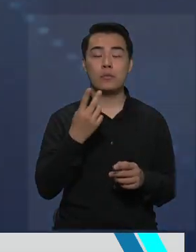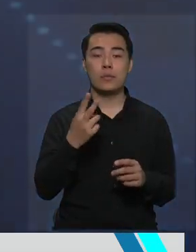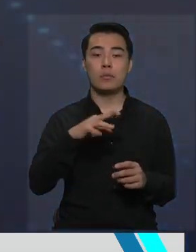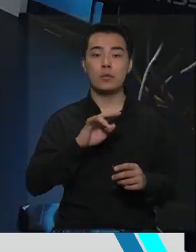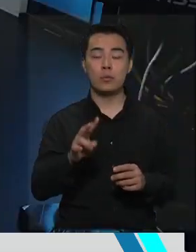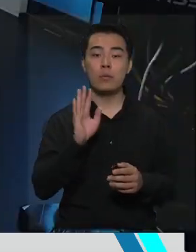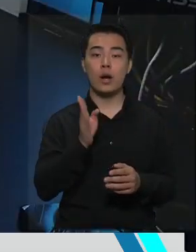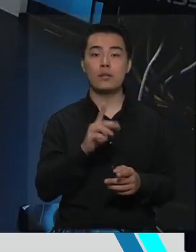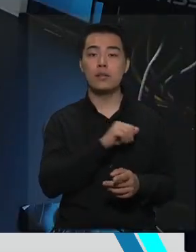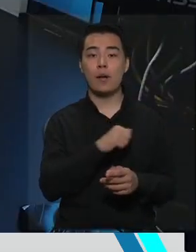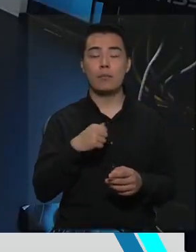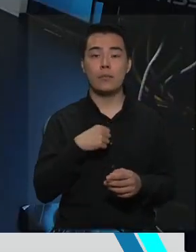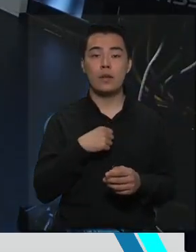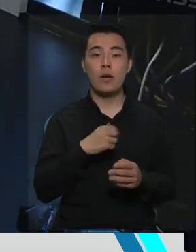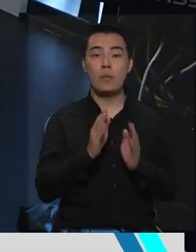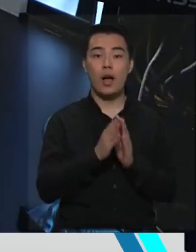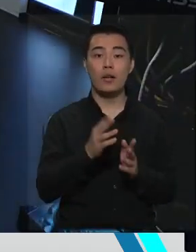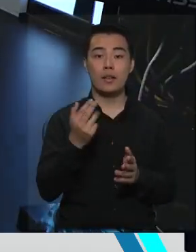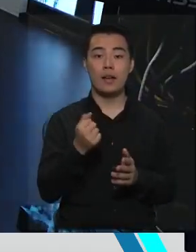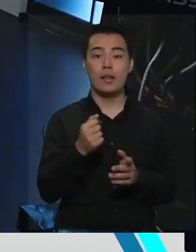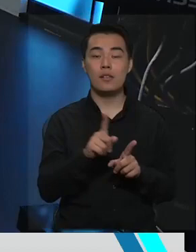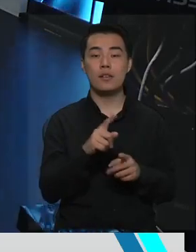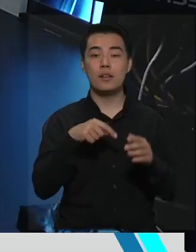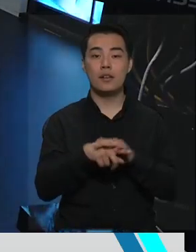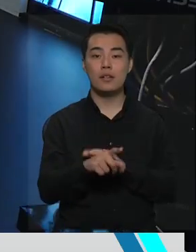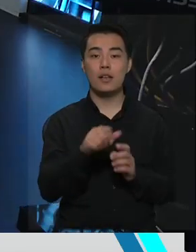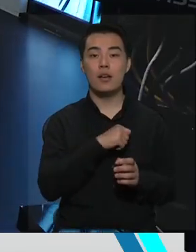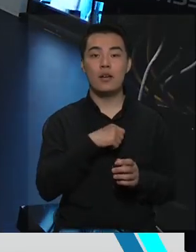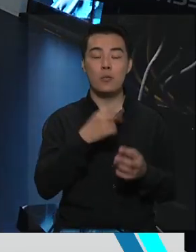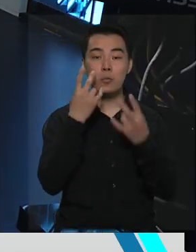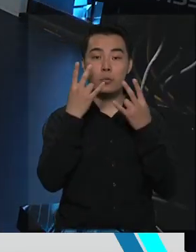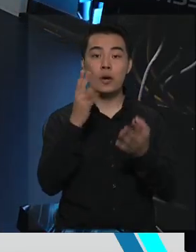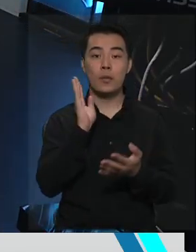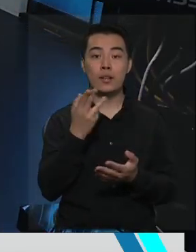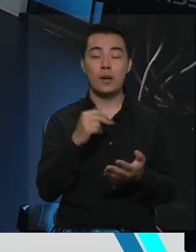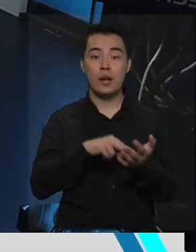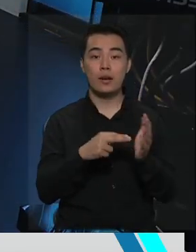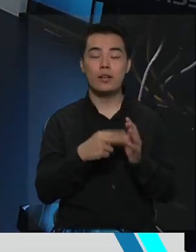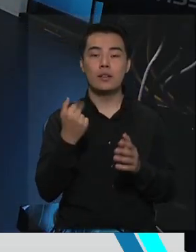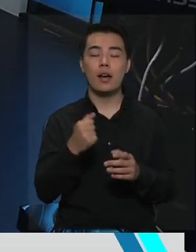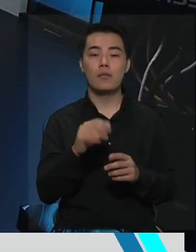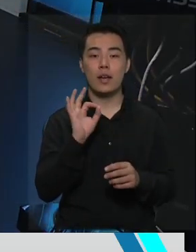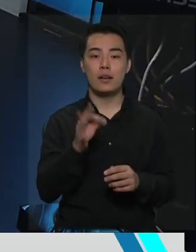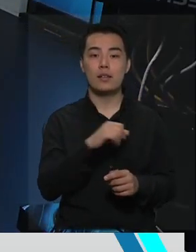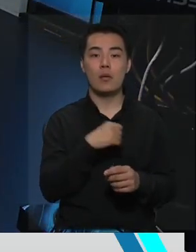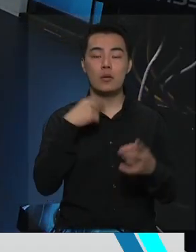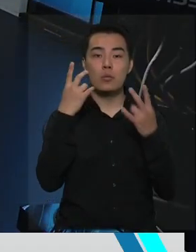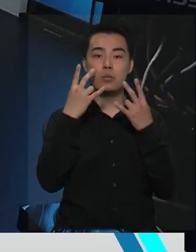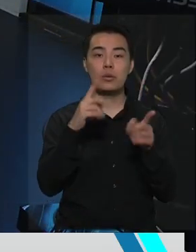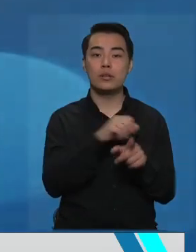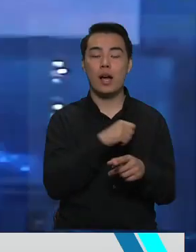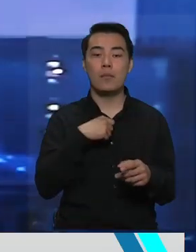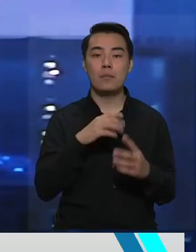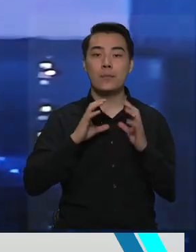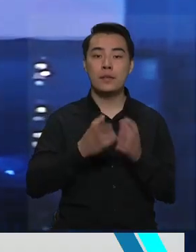вы подчеркиваете пожалуйста Значит есть какая-то определенная культура вашей программы Да мы продвигаем культуру Мира